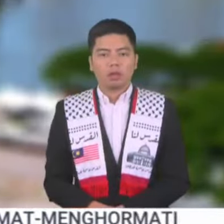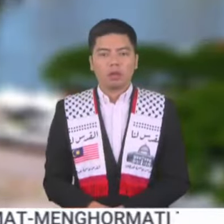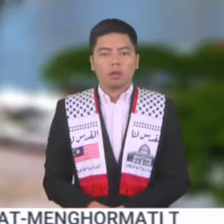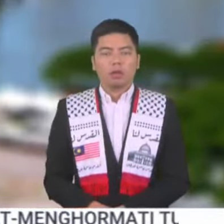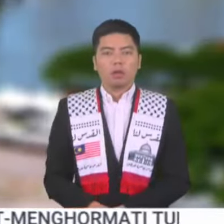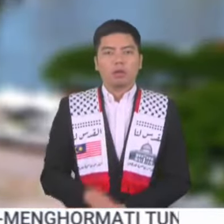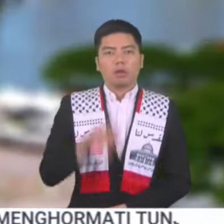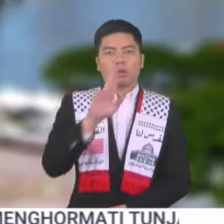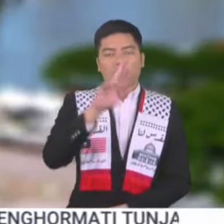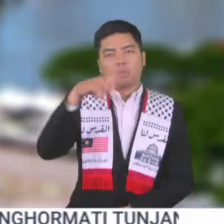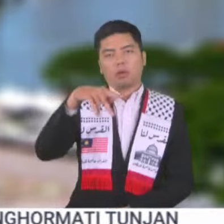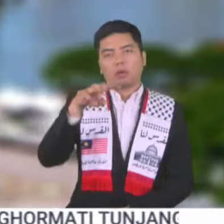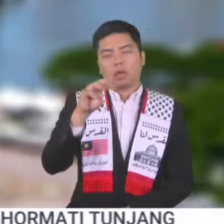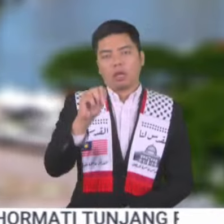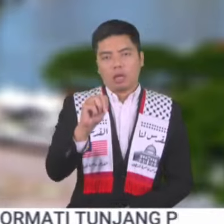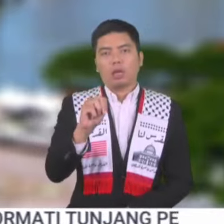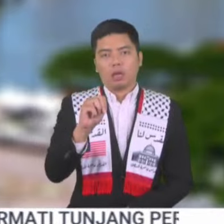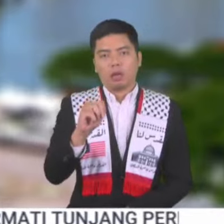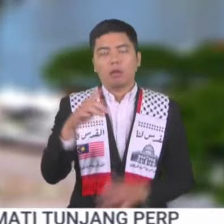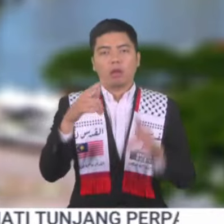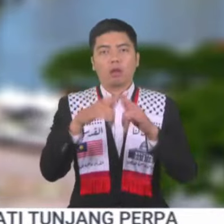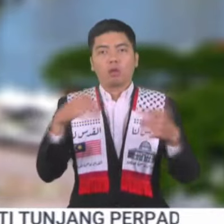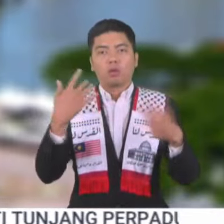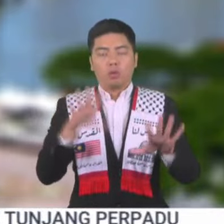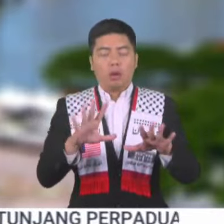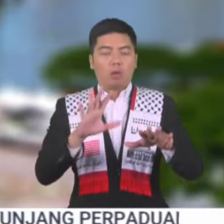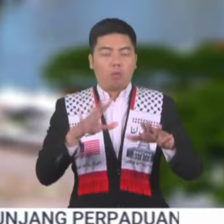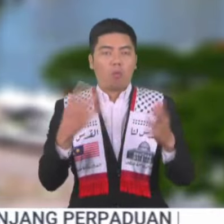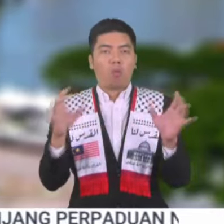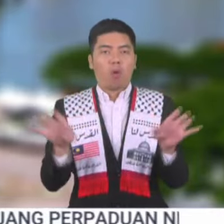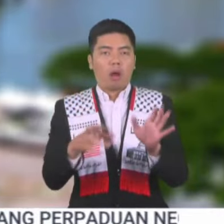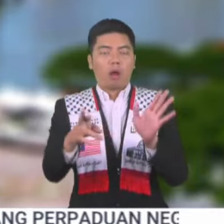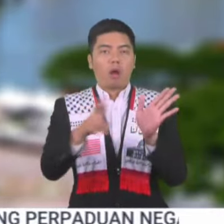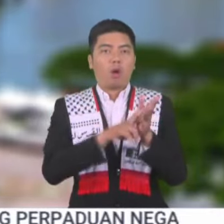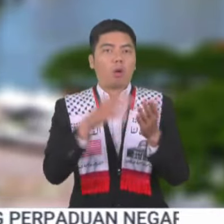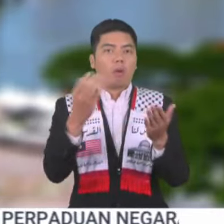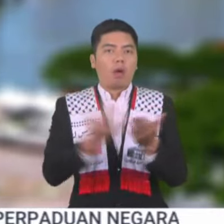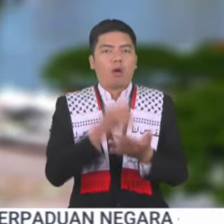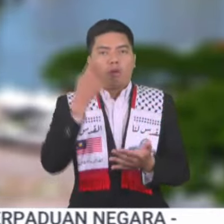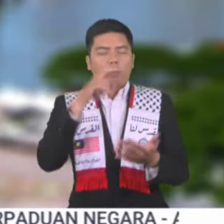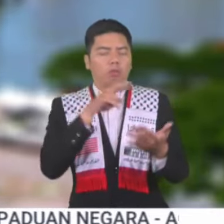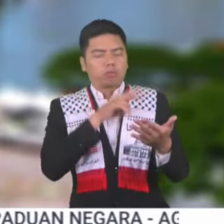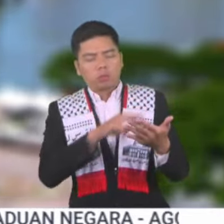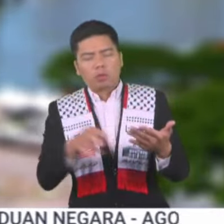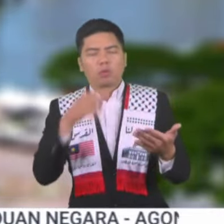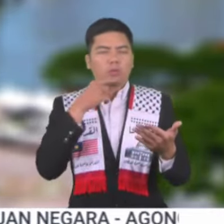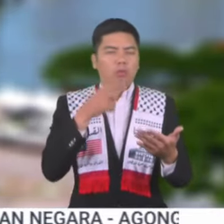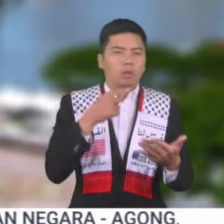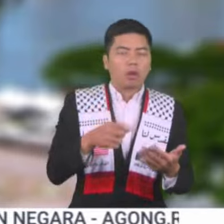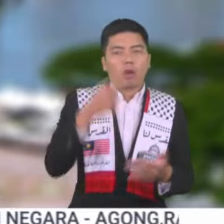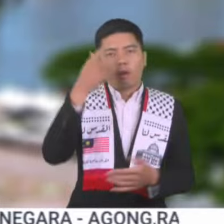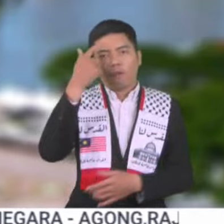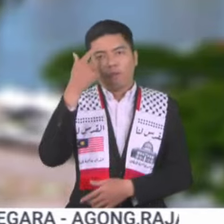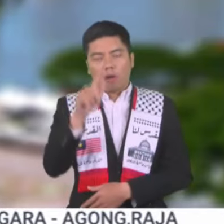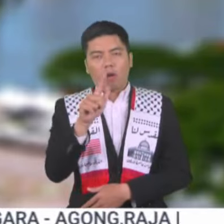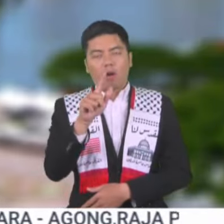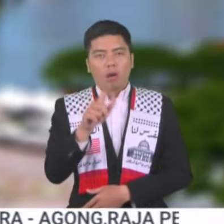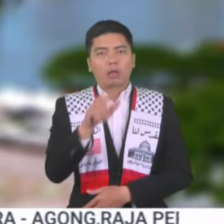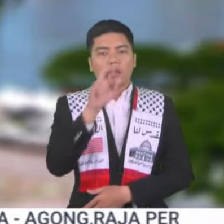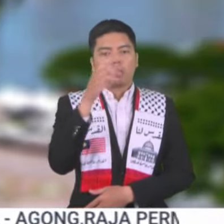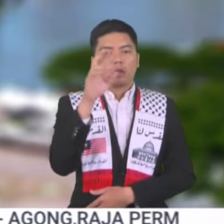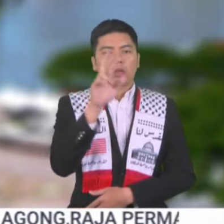Universiti Putra Malaysia UPM Kampus Bintulu mencipta rekod baru membaca tanpa henti selama 316 jam